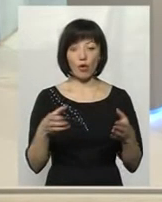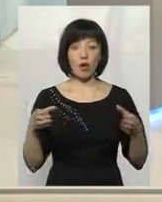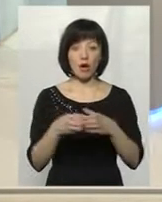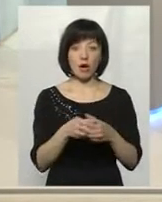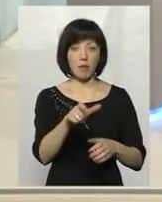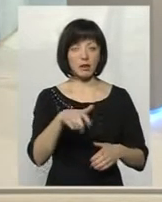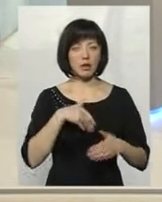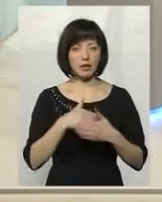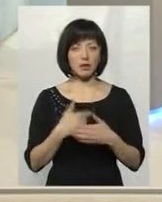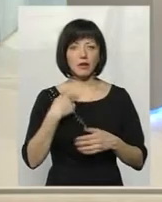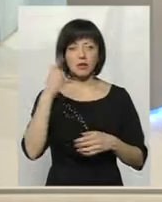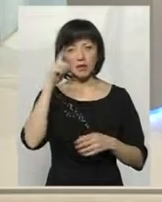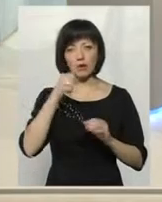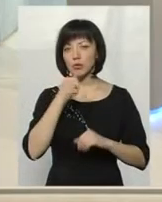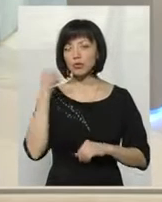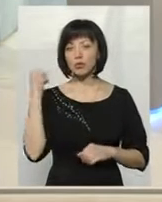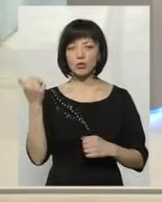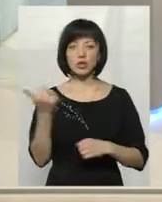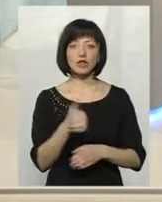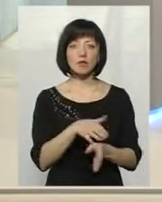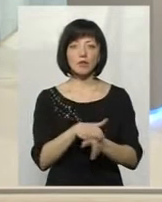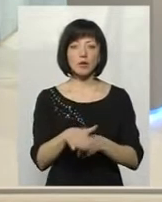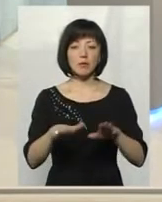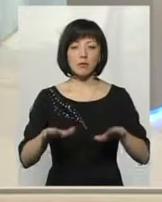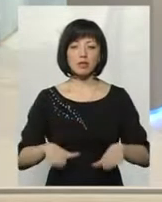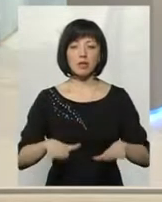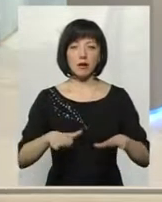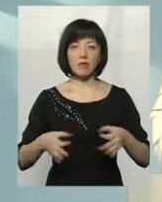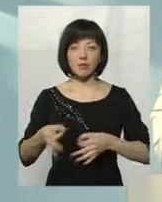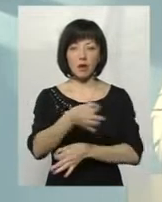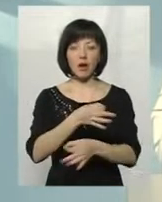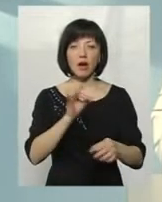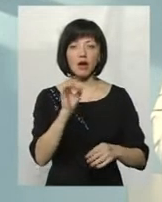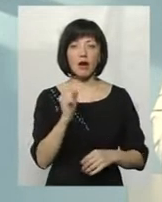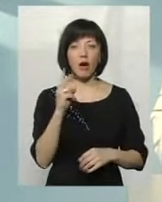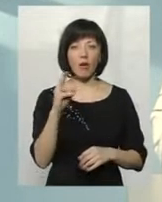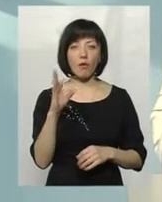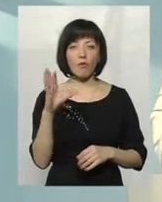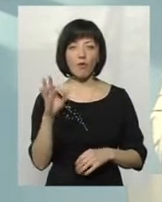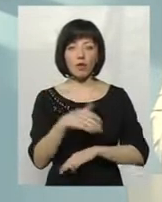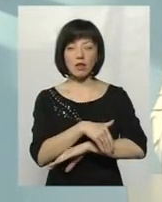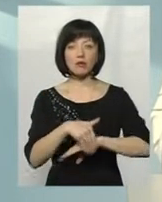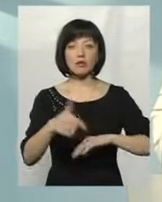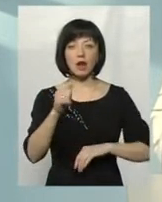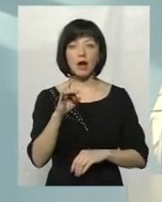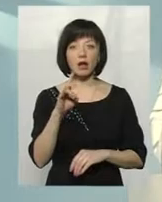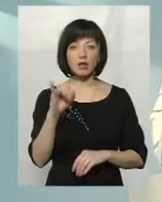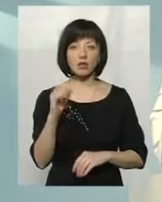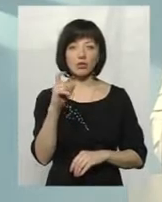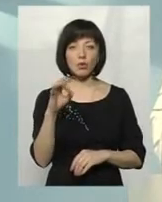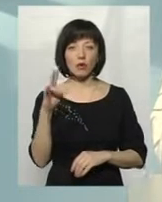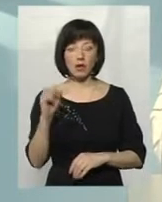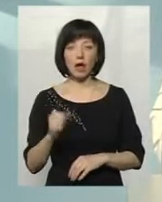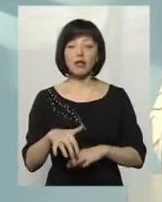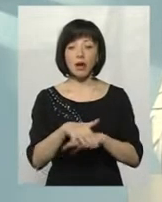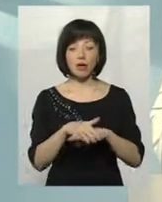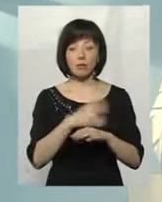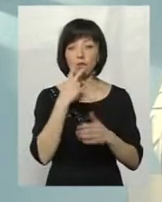активна, от я знаю, на прошлому тижні відбулась місцева ініціатива в мікрорайоні Ракове на вулиці Гарнізоні. От народ